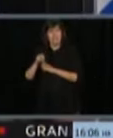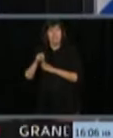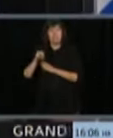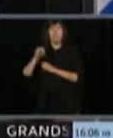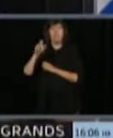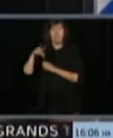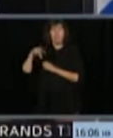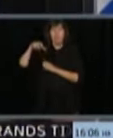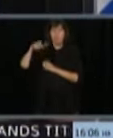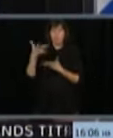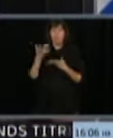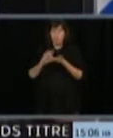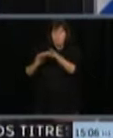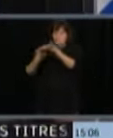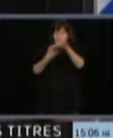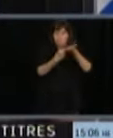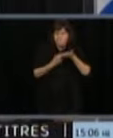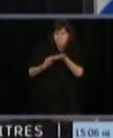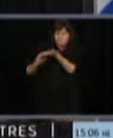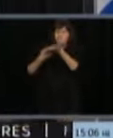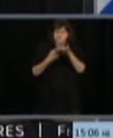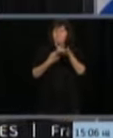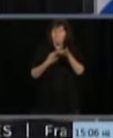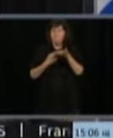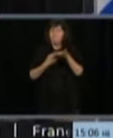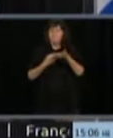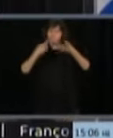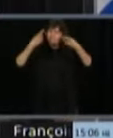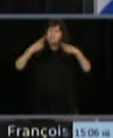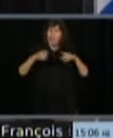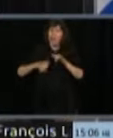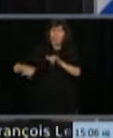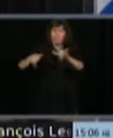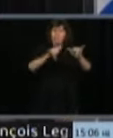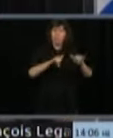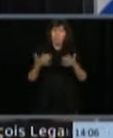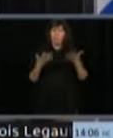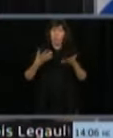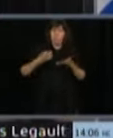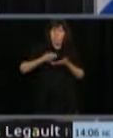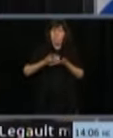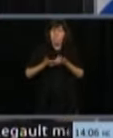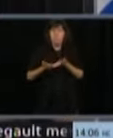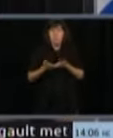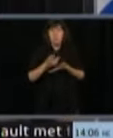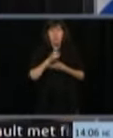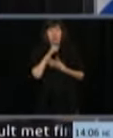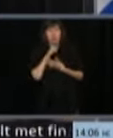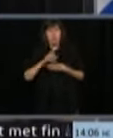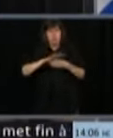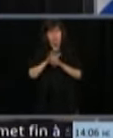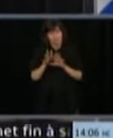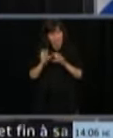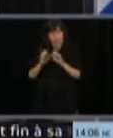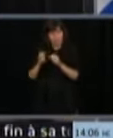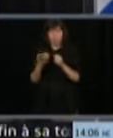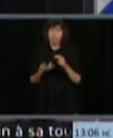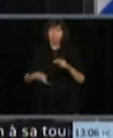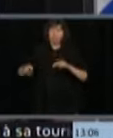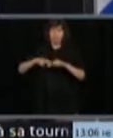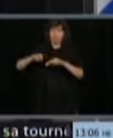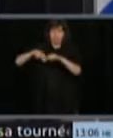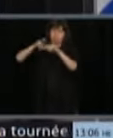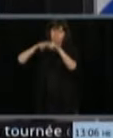unanimité qu'on doit s'attendre dans les prochaines semaines qu'il va y avoir une augmentation des cas et aussi